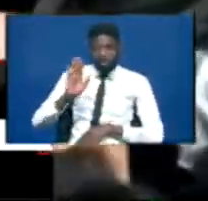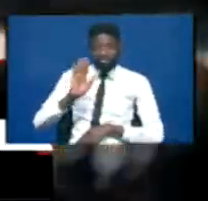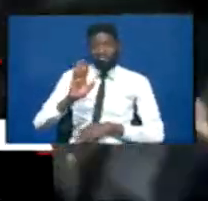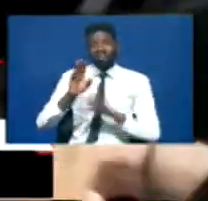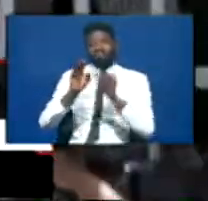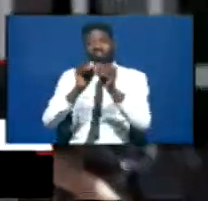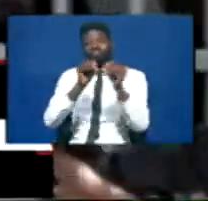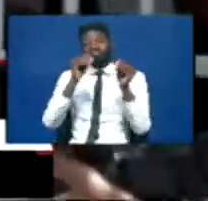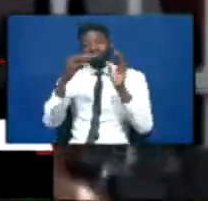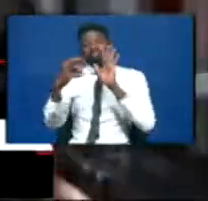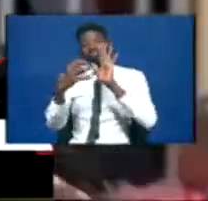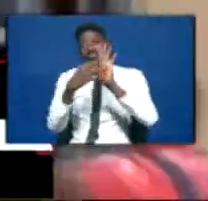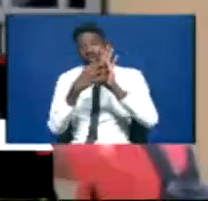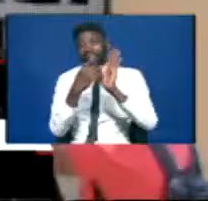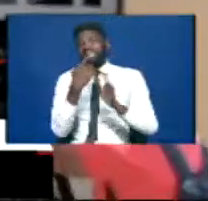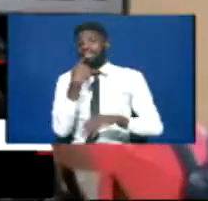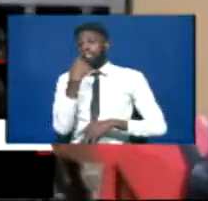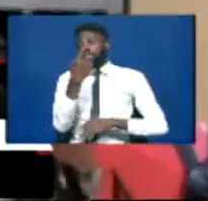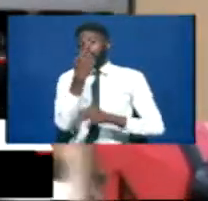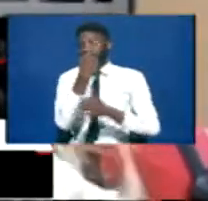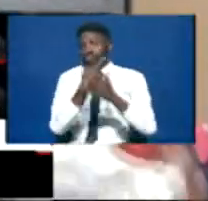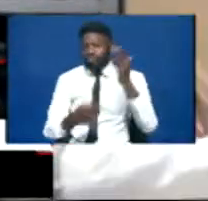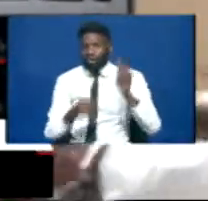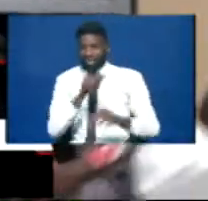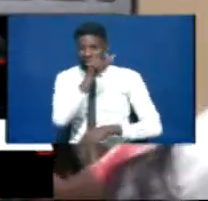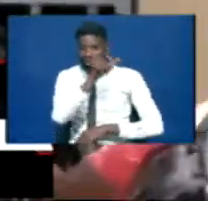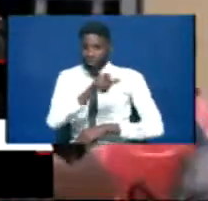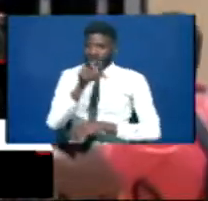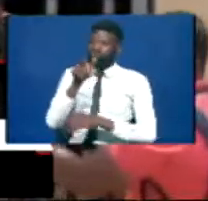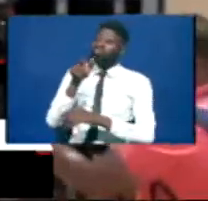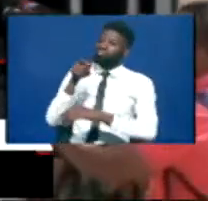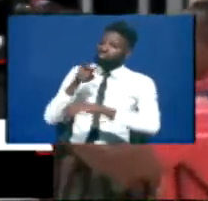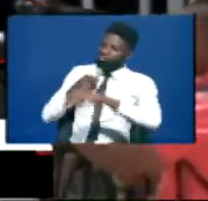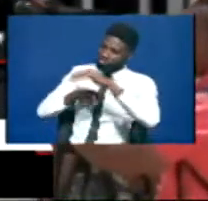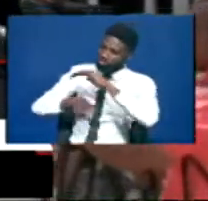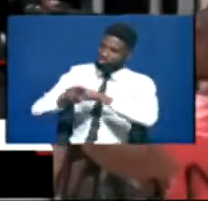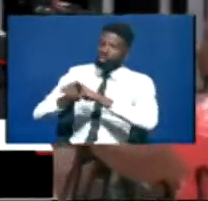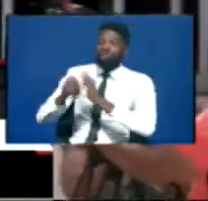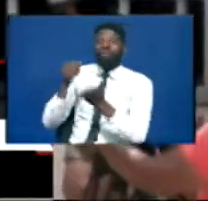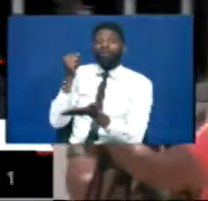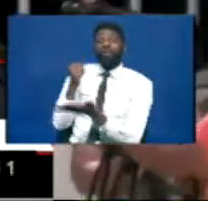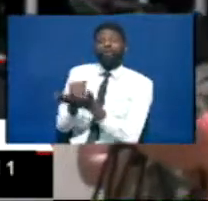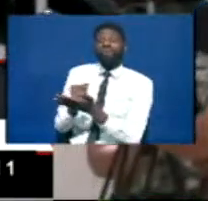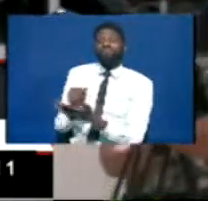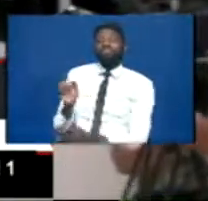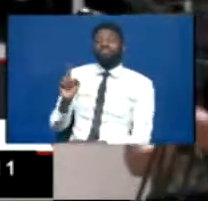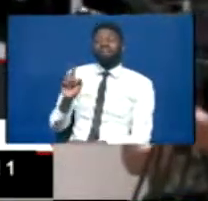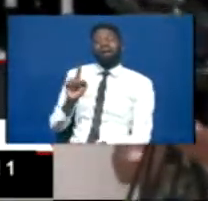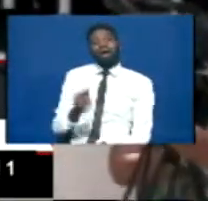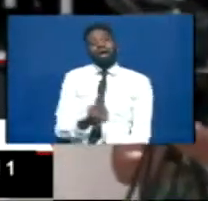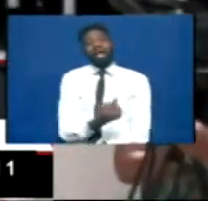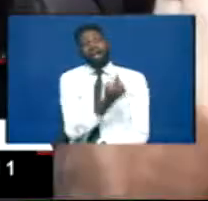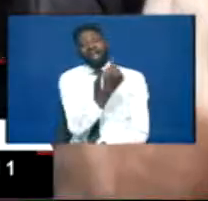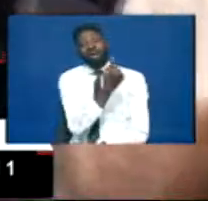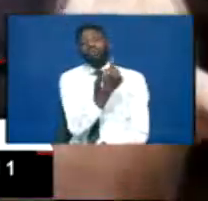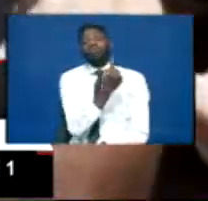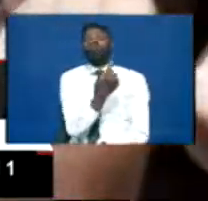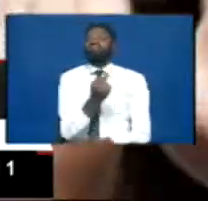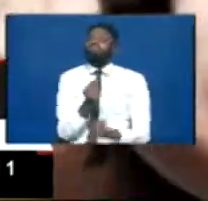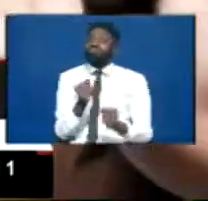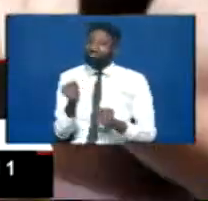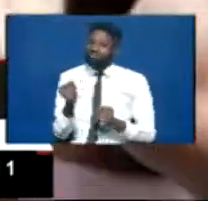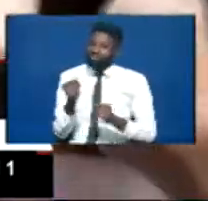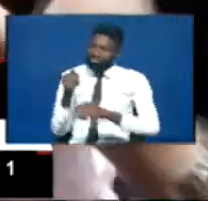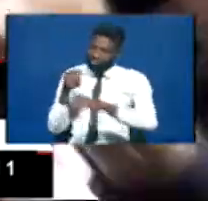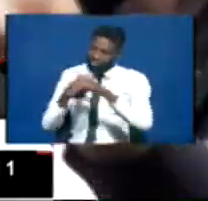Acento zilisema kuwa mshambulizi huyo aliingia kwenye afisi ya Mera akiwa peke yake, na baadaye milio ya risasi